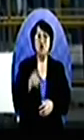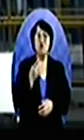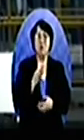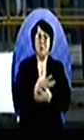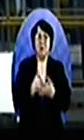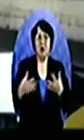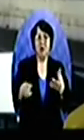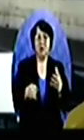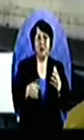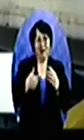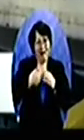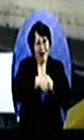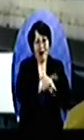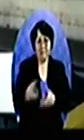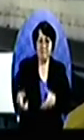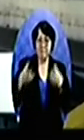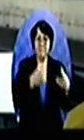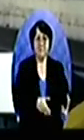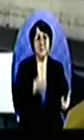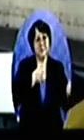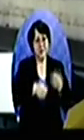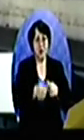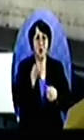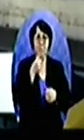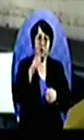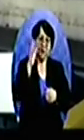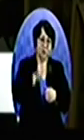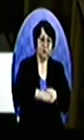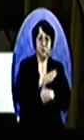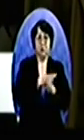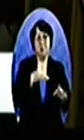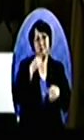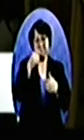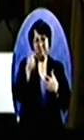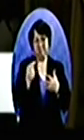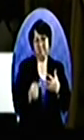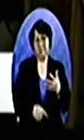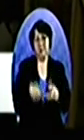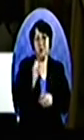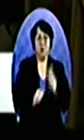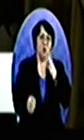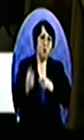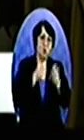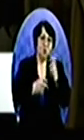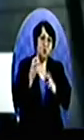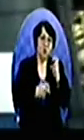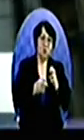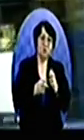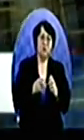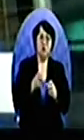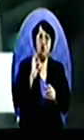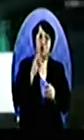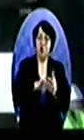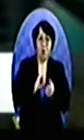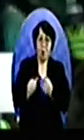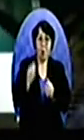эд хөрөнгийг захиран зарцуулах, худалдан борлуулах, үнийн дүнг бууруулахгүй зэрэг асуудлыг тусгасан байна. Үйлдвэр өр төлбөрөө төлөхгүй бол бүх гадаа төлбөр